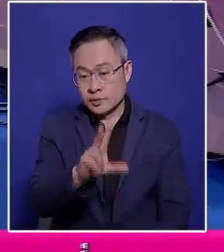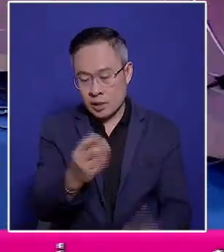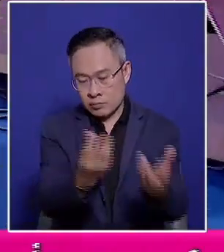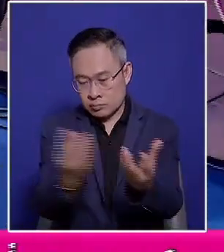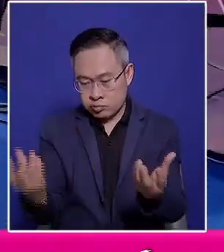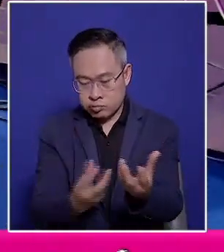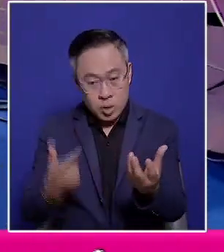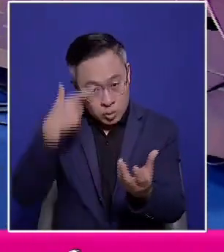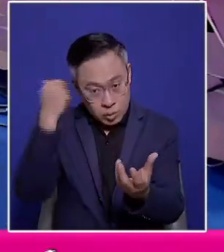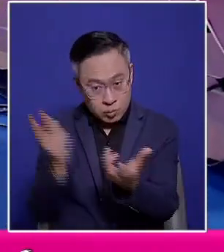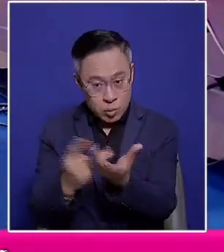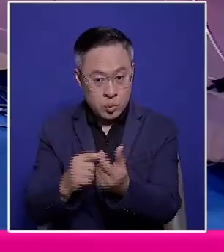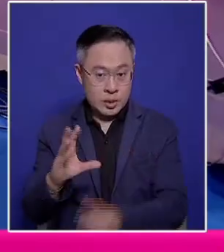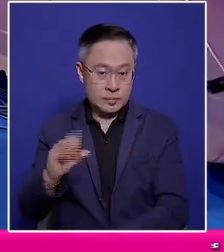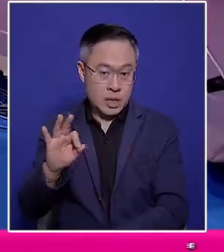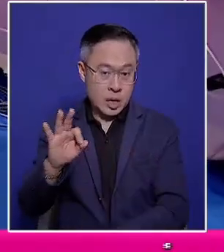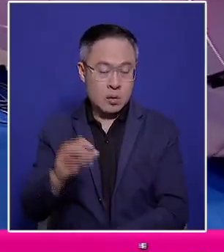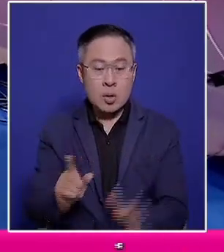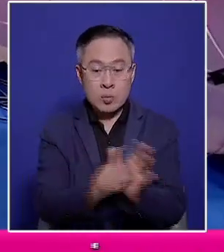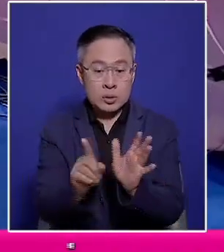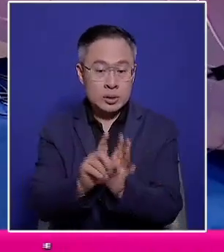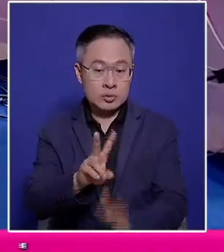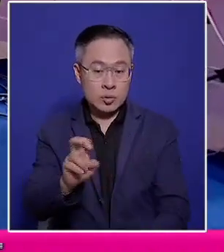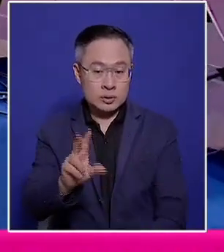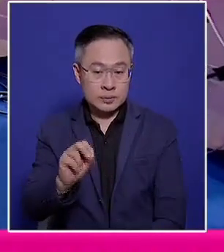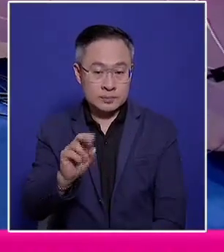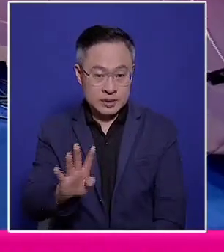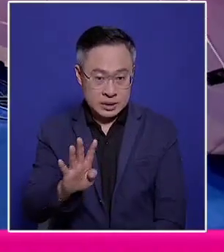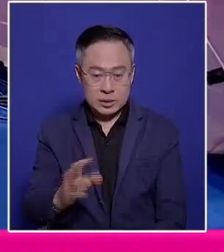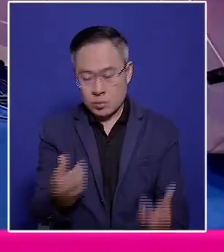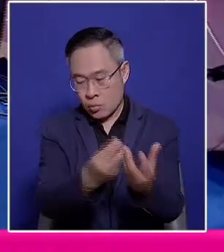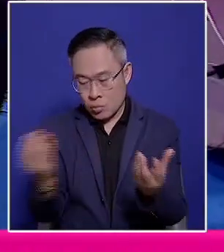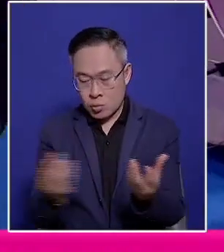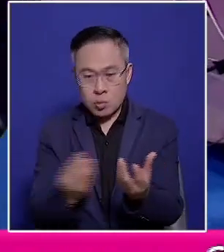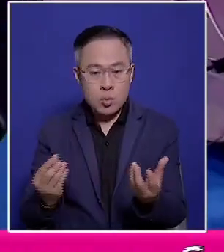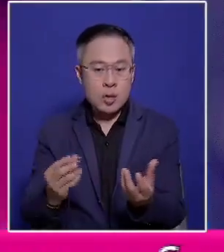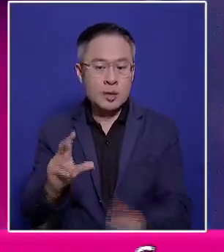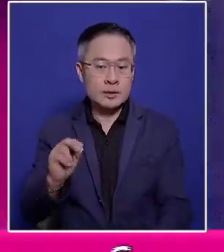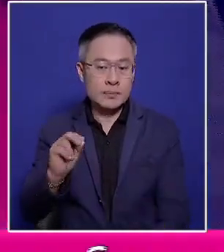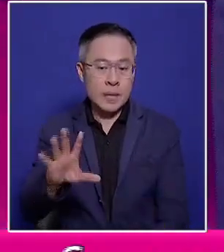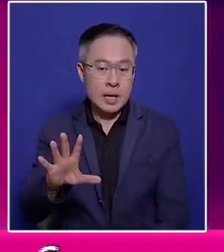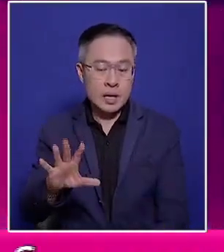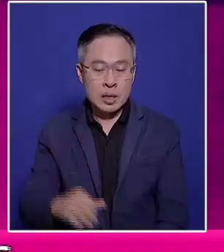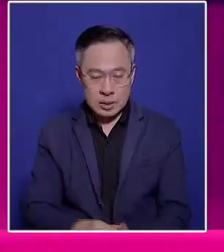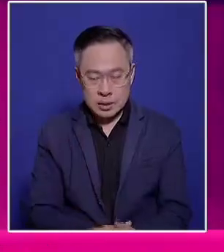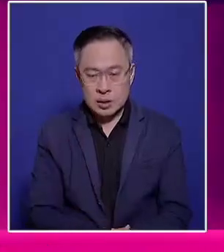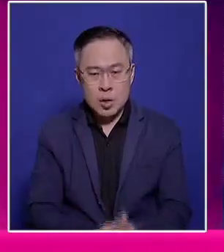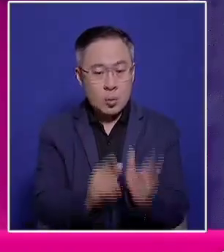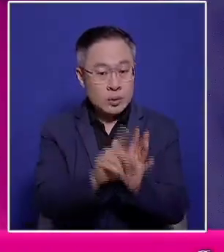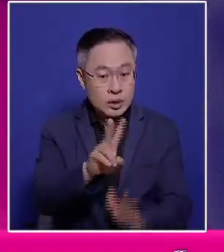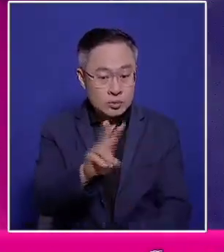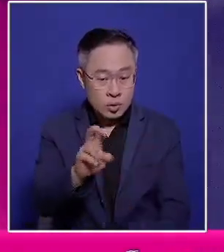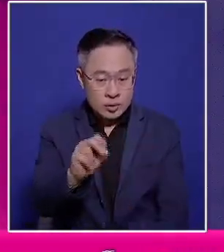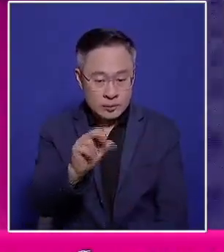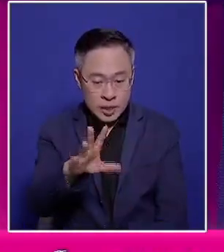59ลูกงวดที่234จำนวน35ลูกงวดที่